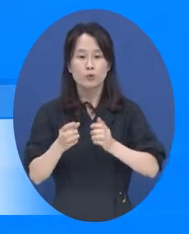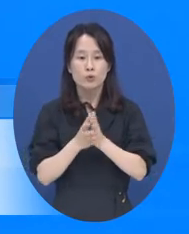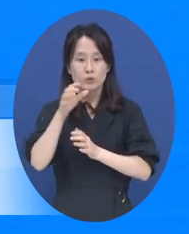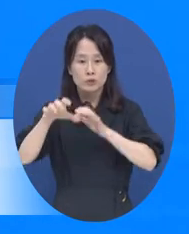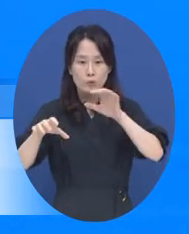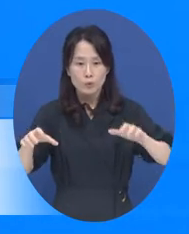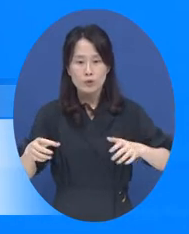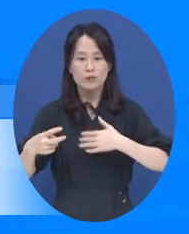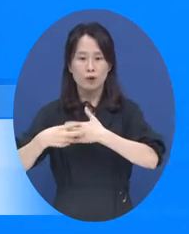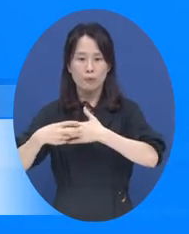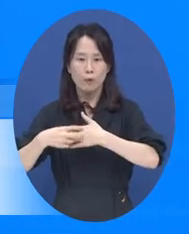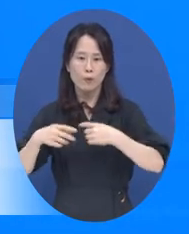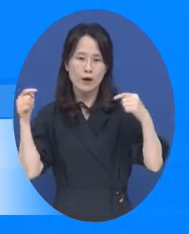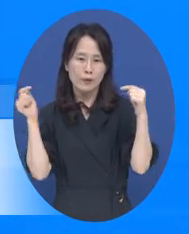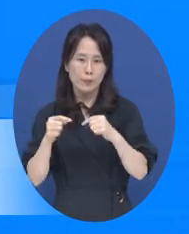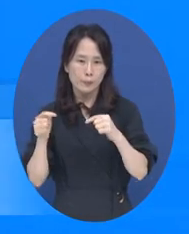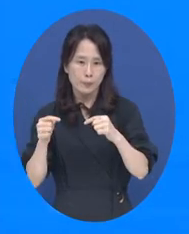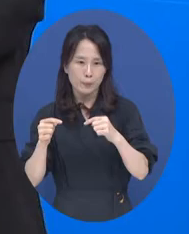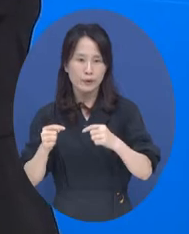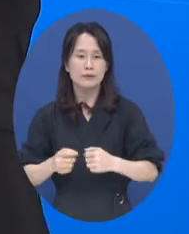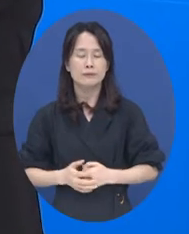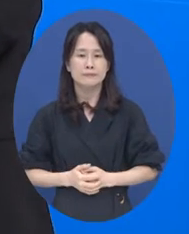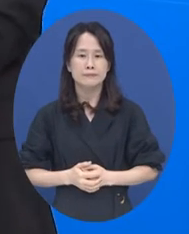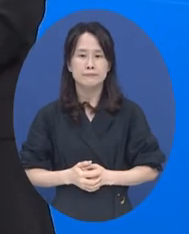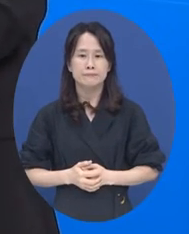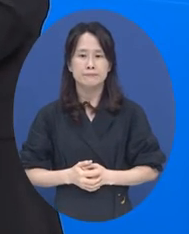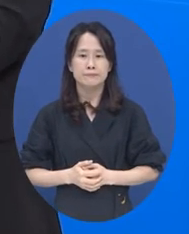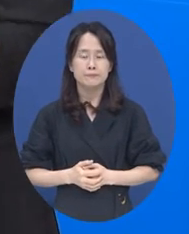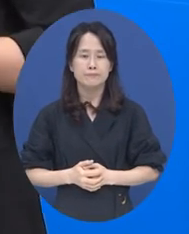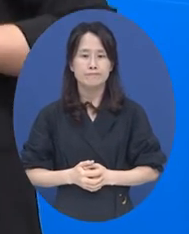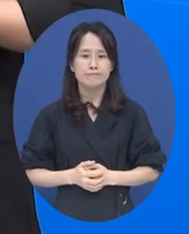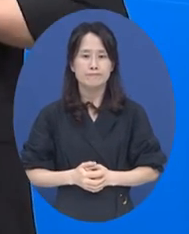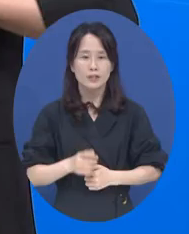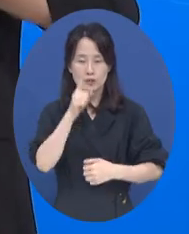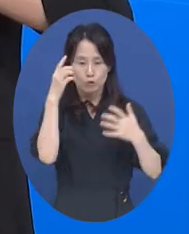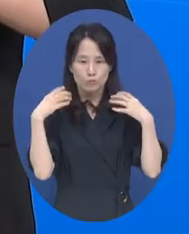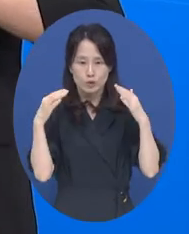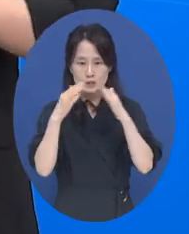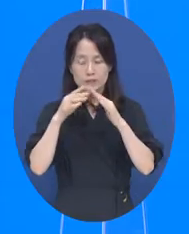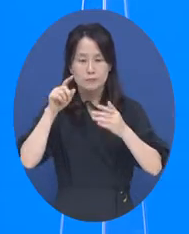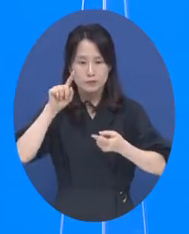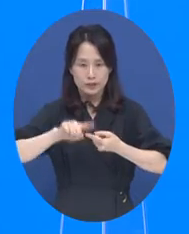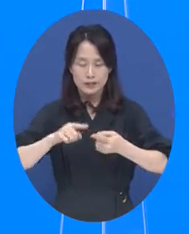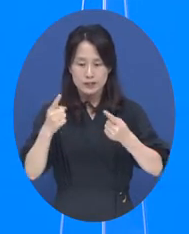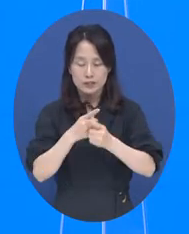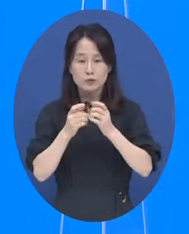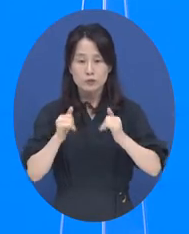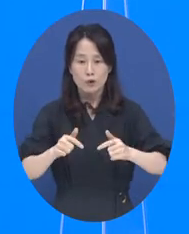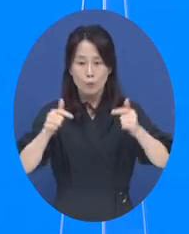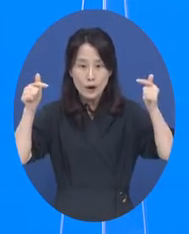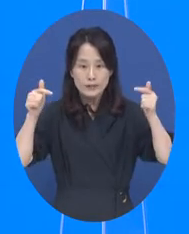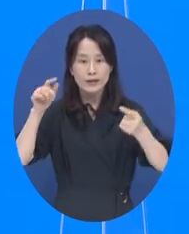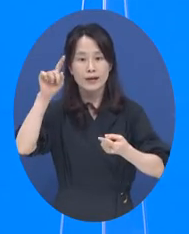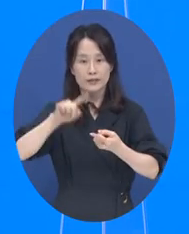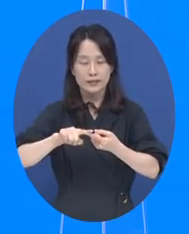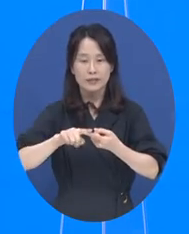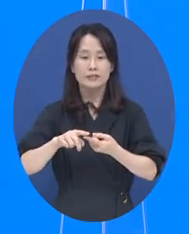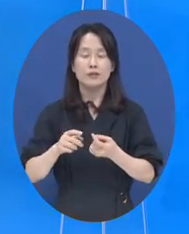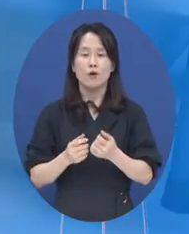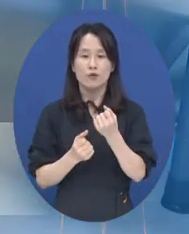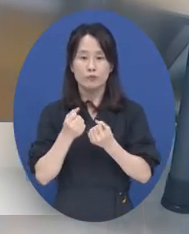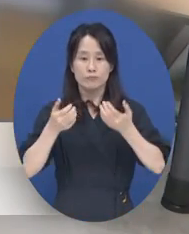시군에서 협력 병원과 협조하여 정부의 재택치료 적용 대상자 확대 조치에 따른